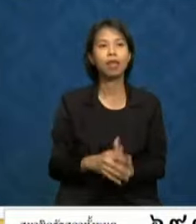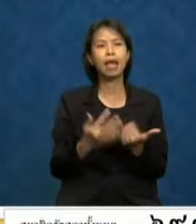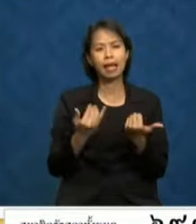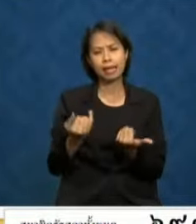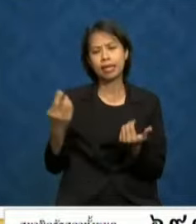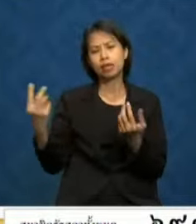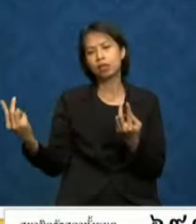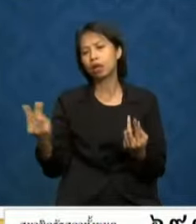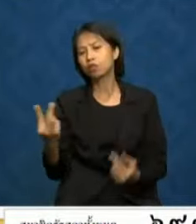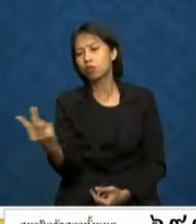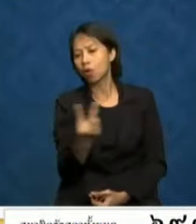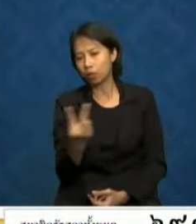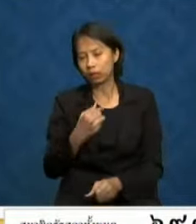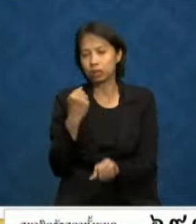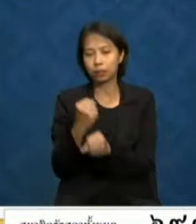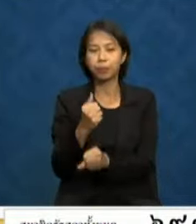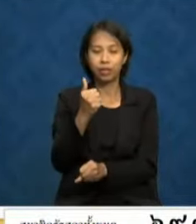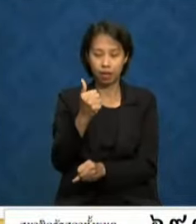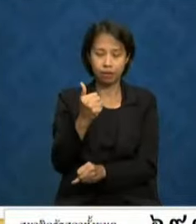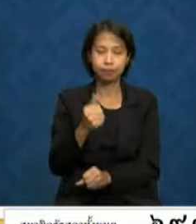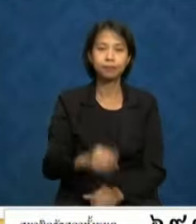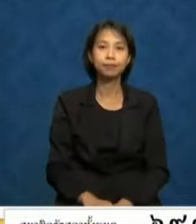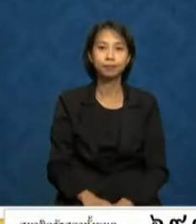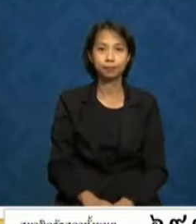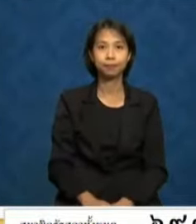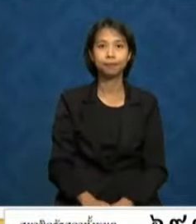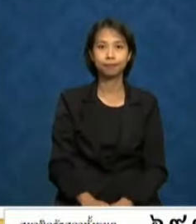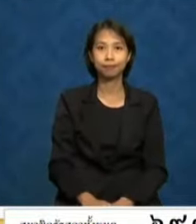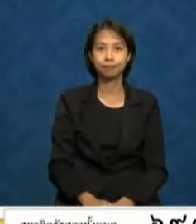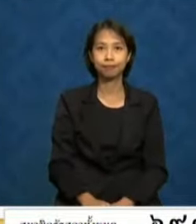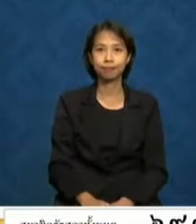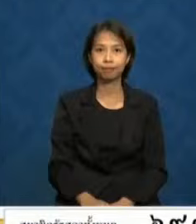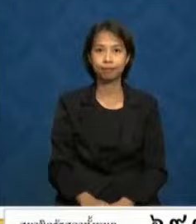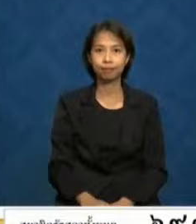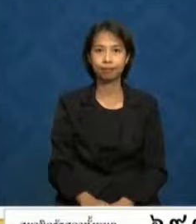ทั้งสองฝ่ายสามารถปฏิบัติได้แน่นอนนะฮะ